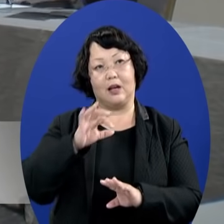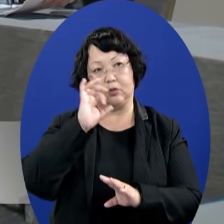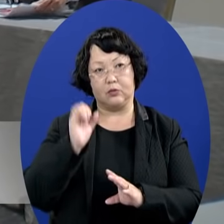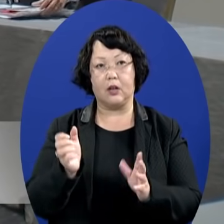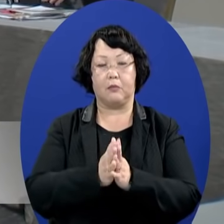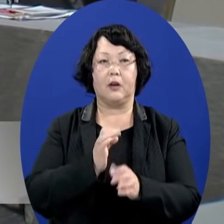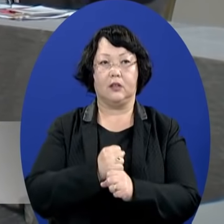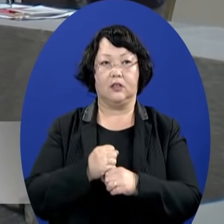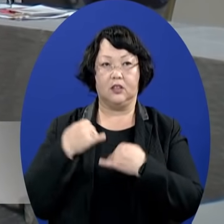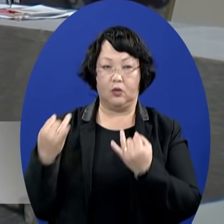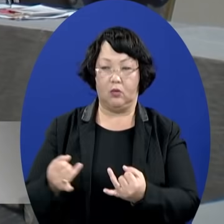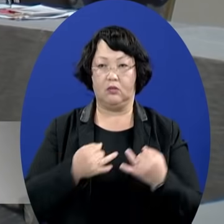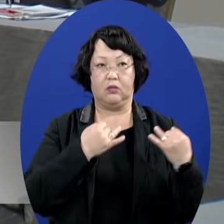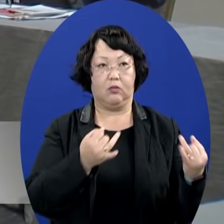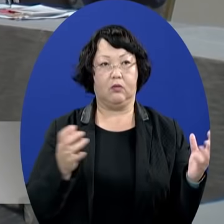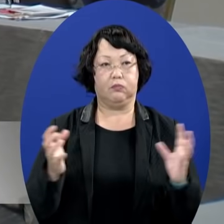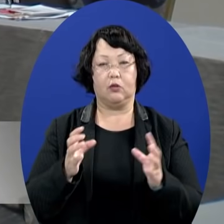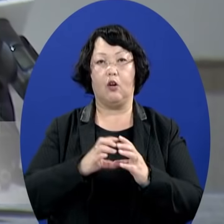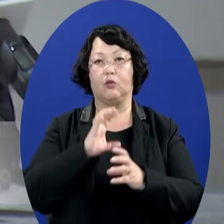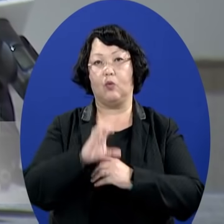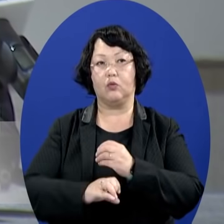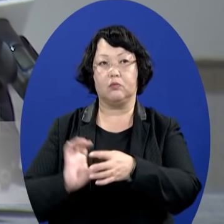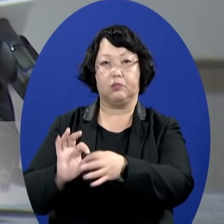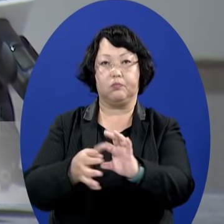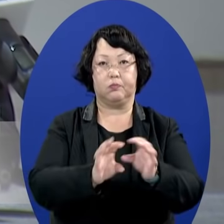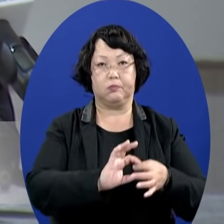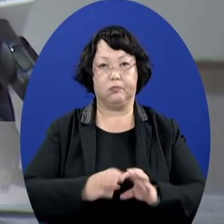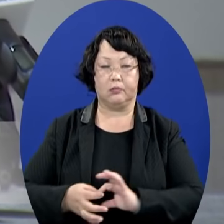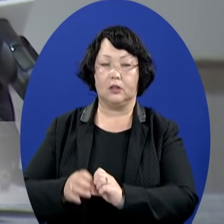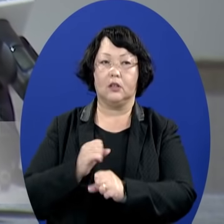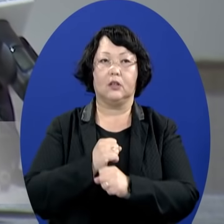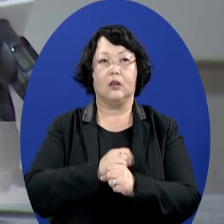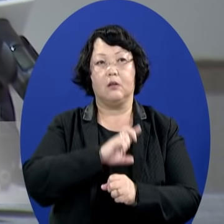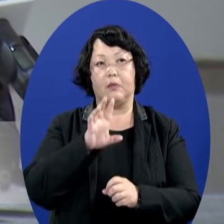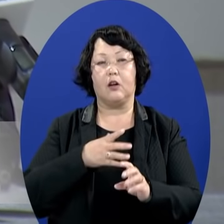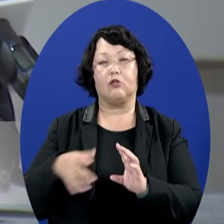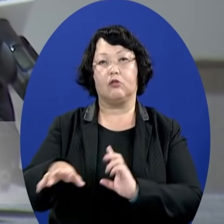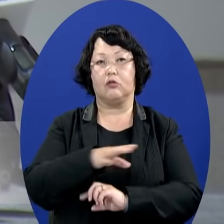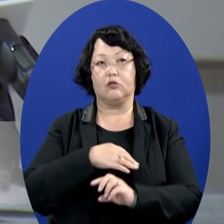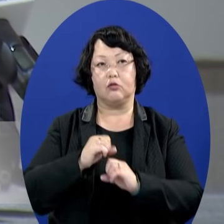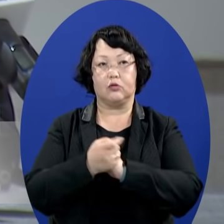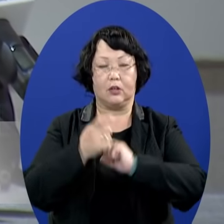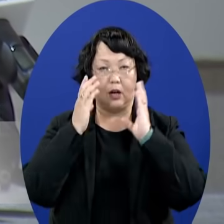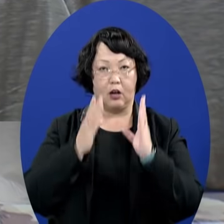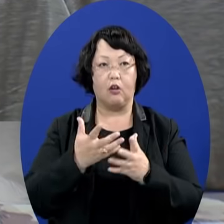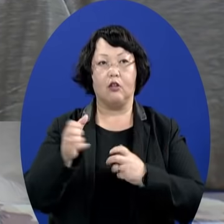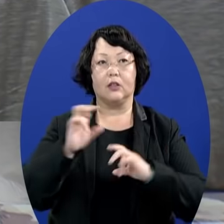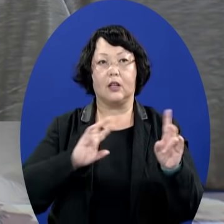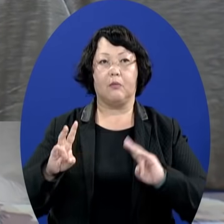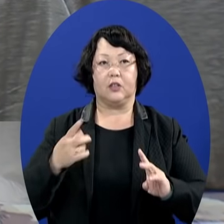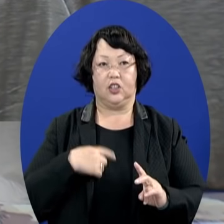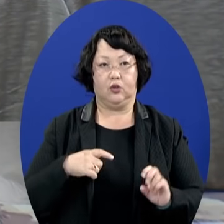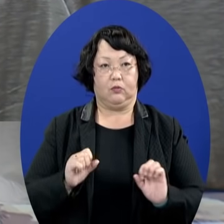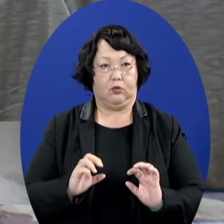ажилладаг парламентын бүлгүүдийн олон улсын сүлжээ бий болгожээ. Байгаль орчны асуудалд онцгой анхаарах энэ бүлэг аль болохоор олон намын гишүүдээс бүрдсэн байх.